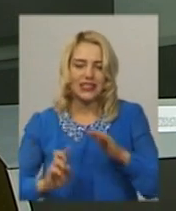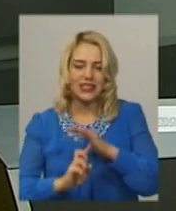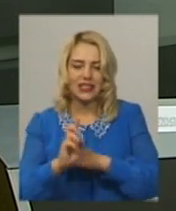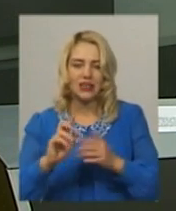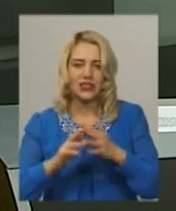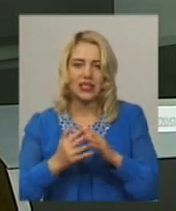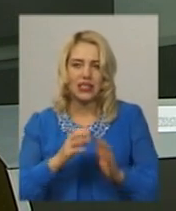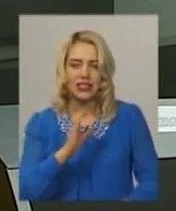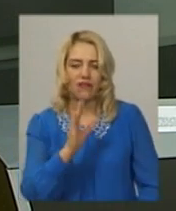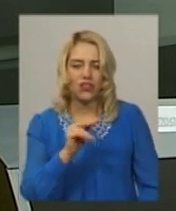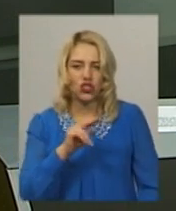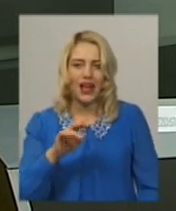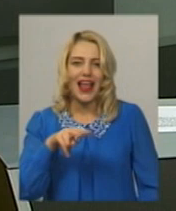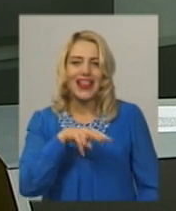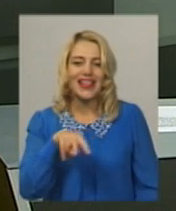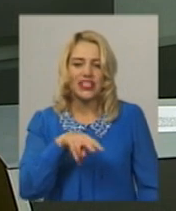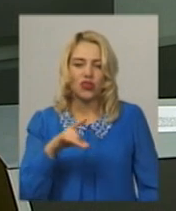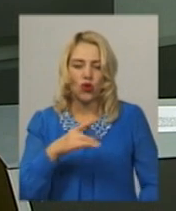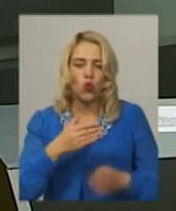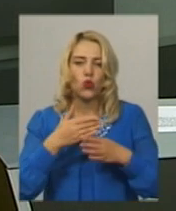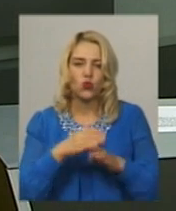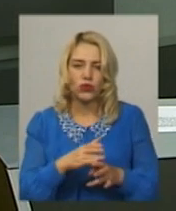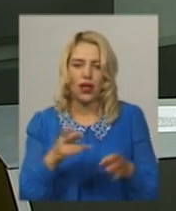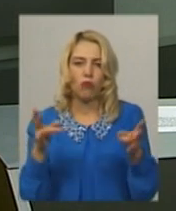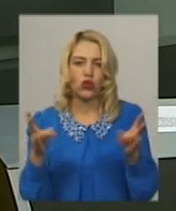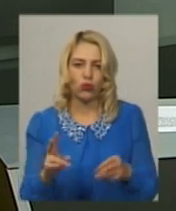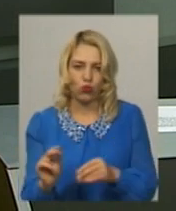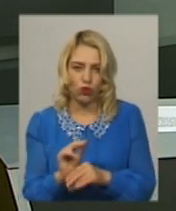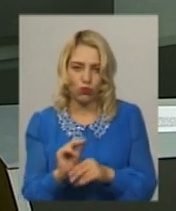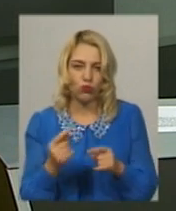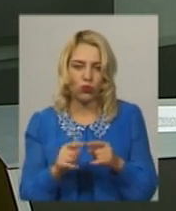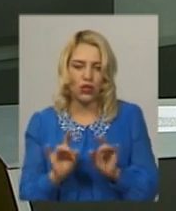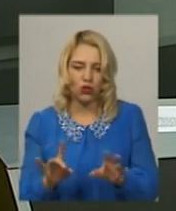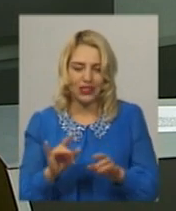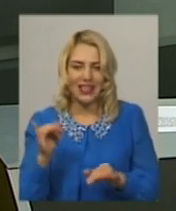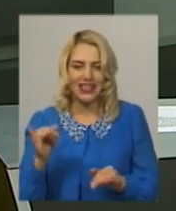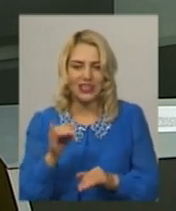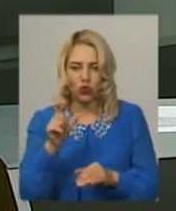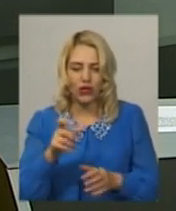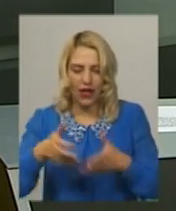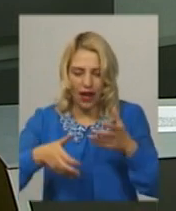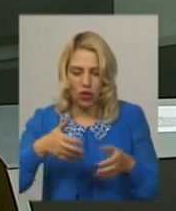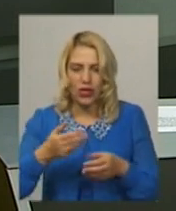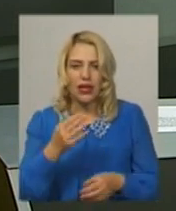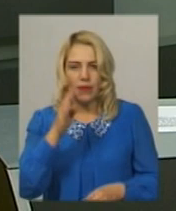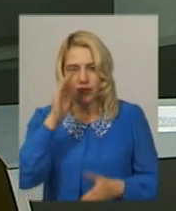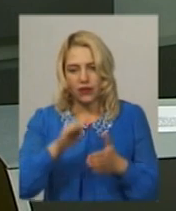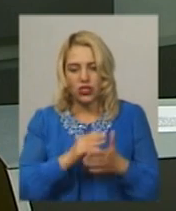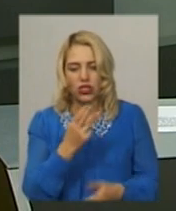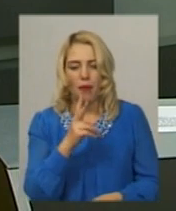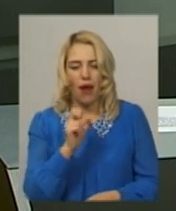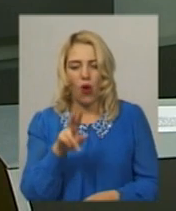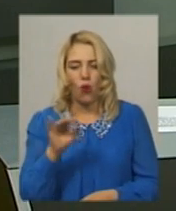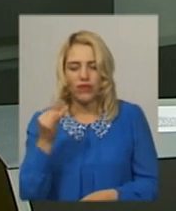Свічна Летичівського району, руйнується та потребує ремонту. Про це каже історик та археолог Сергій Шпаковський. За словами